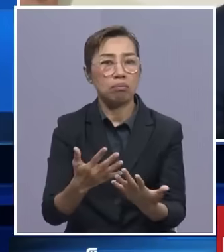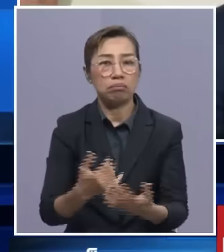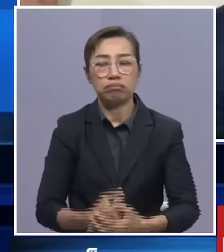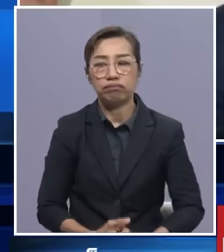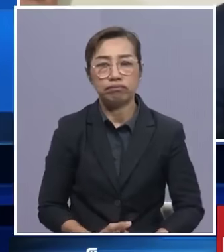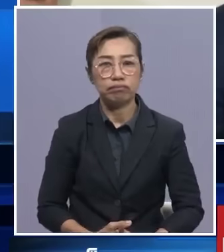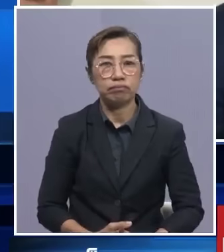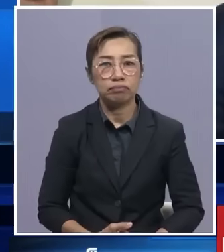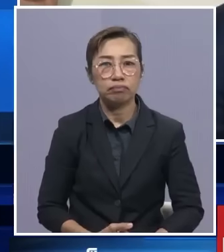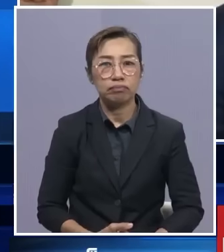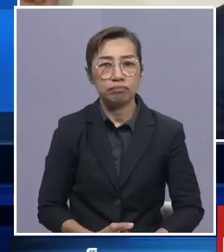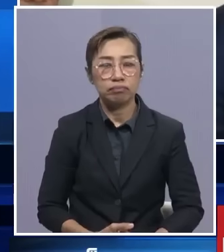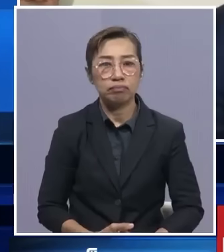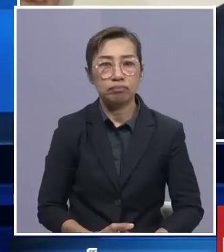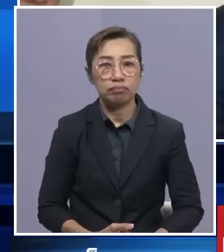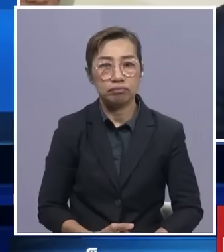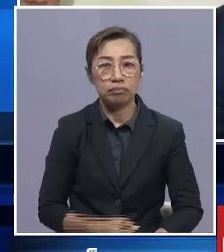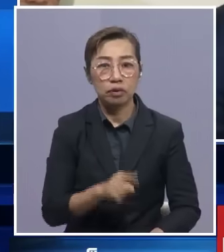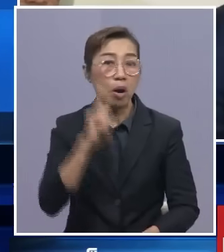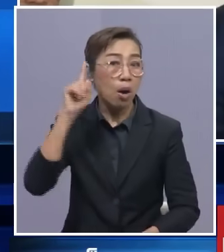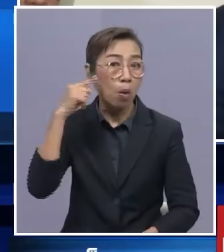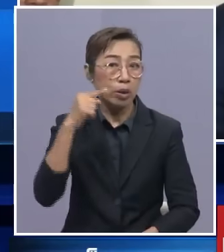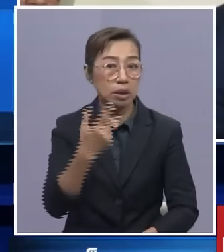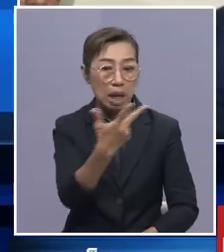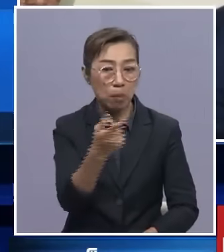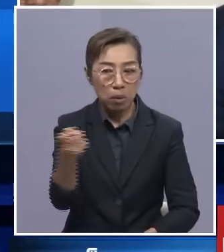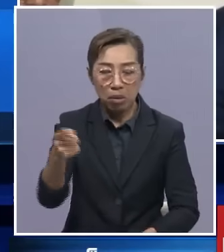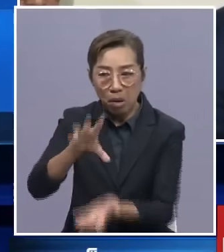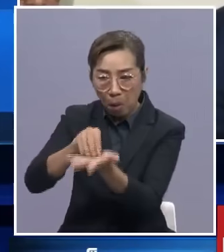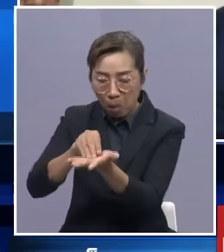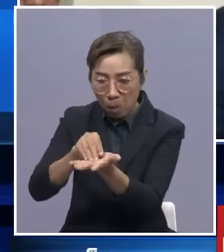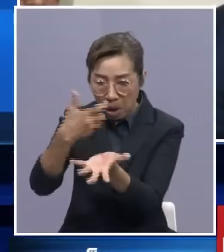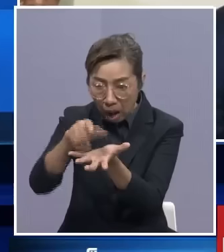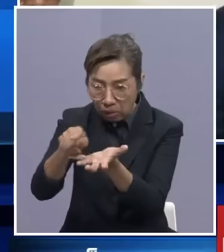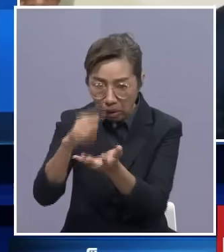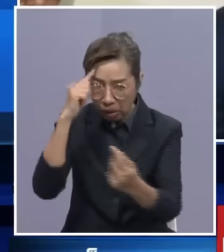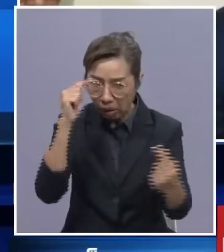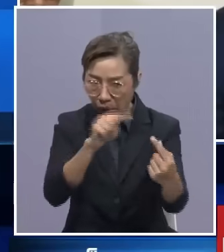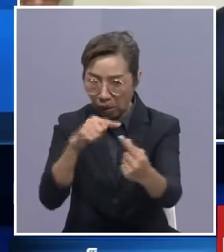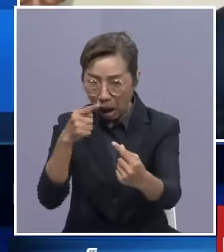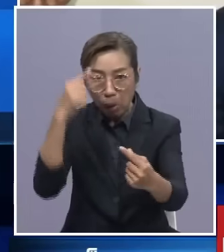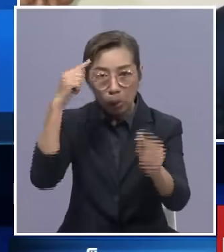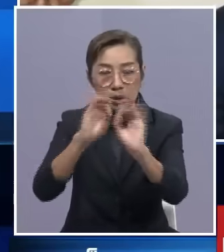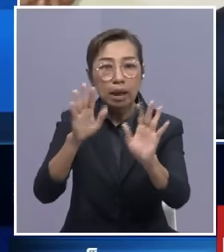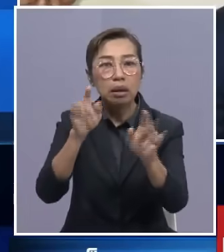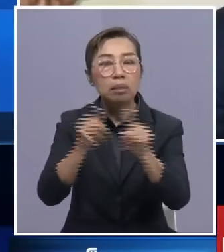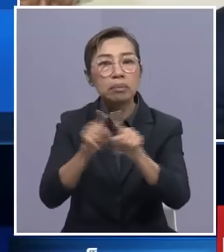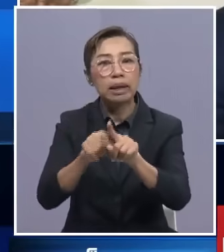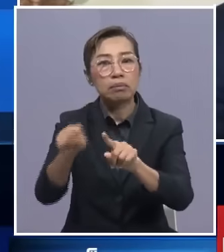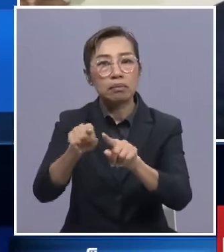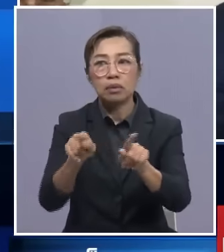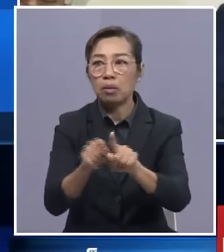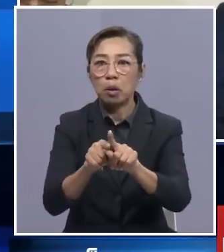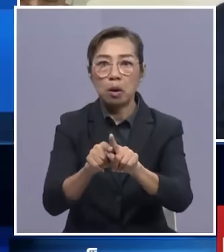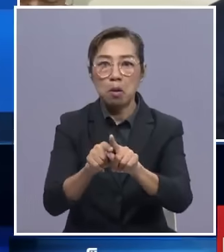เอ่อเพื่อเพื่อเชื่อมโยงไปยังผู้เสียหายได้ว่าผู้เสียหายเป็นใครนะครับเช่นนอกจากจะเป็นการแสดงข้อความแล้วนะ